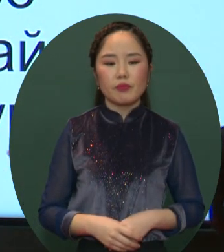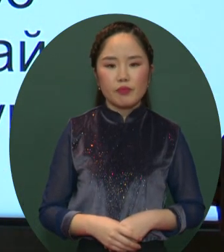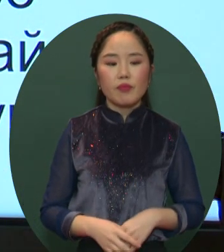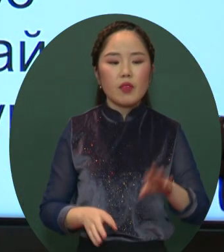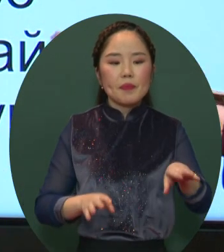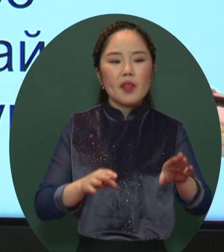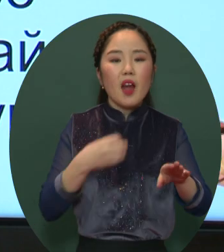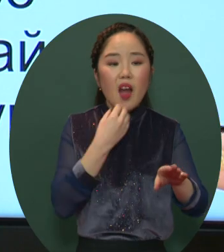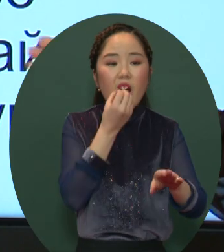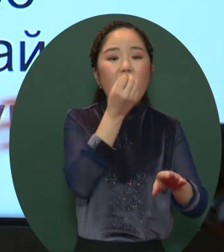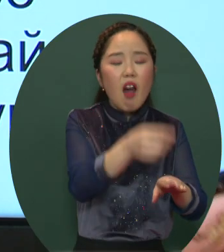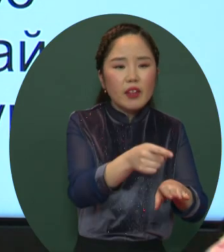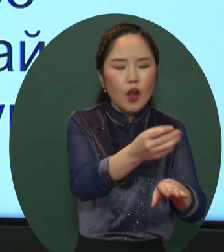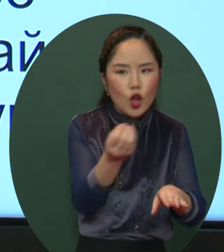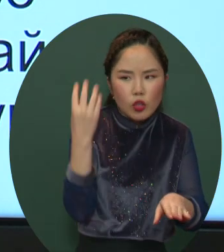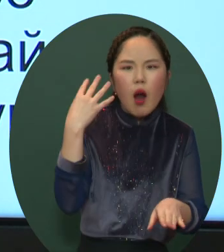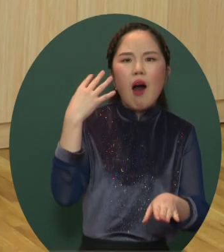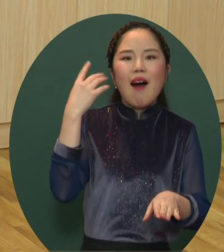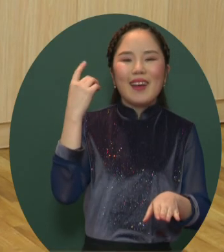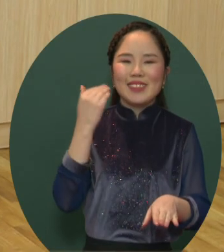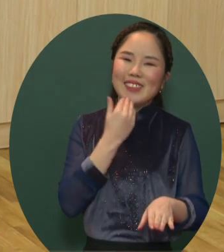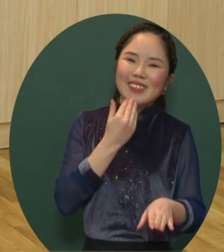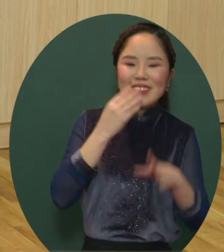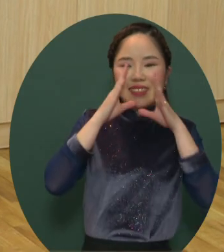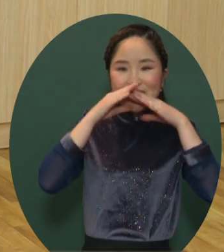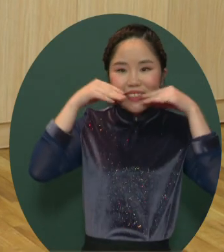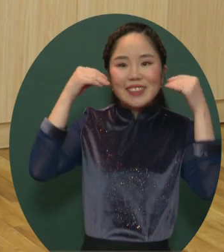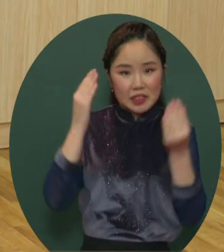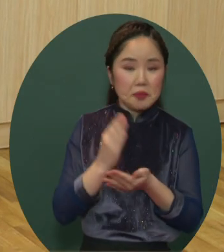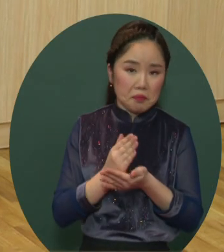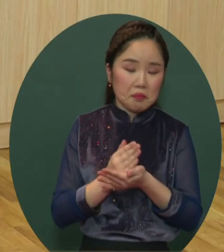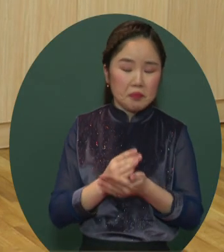гэж хэлтэл түүний нүүрэнд инээмсэглэл тодров.